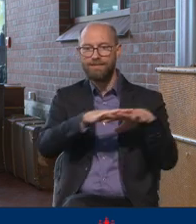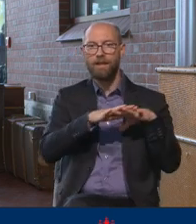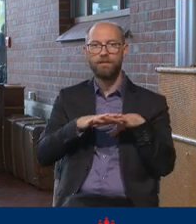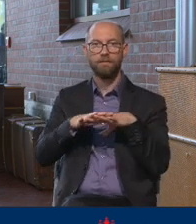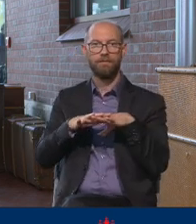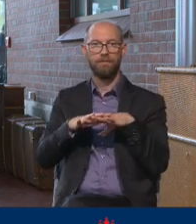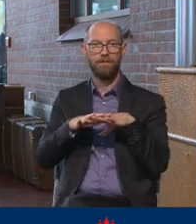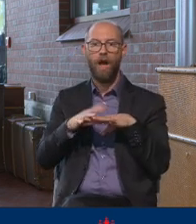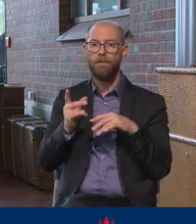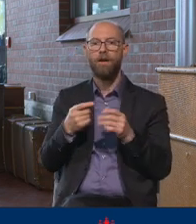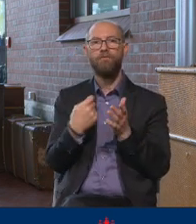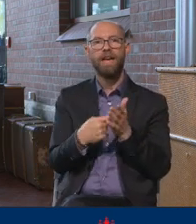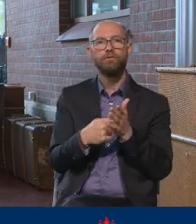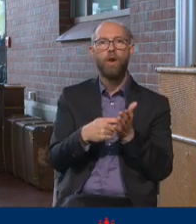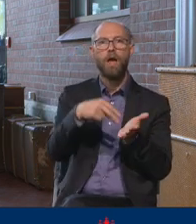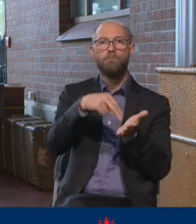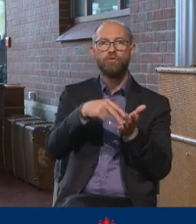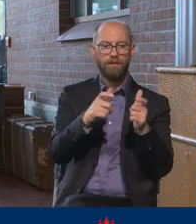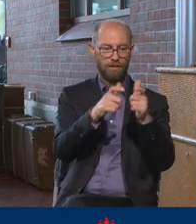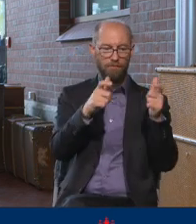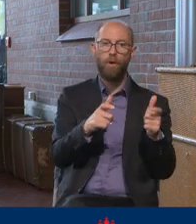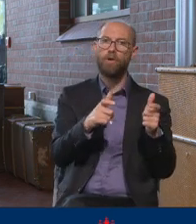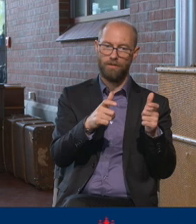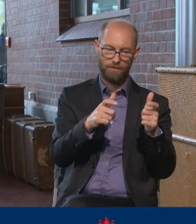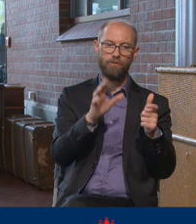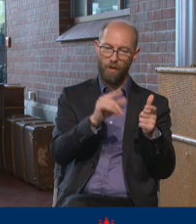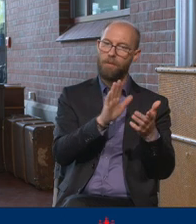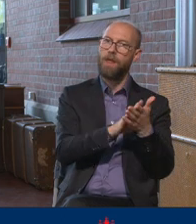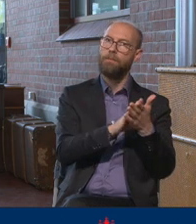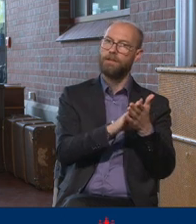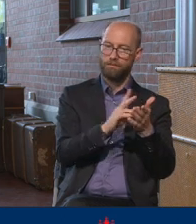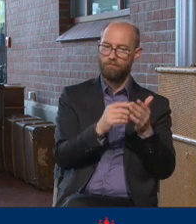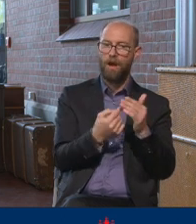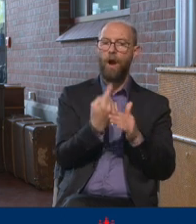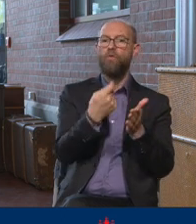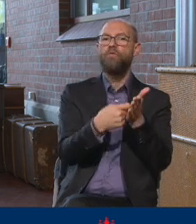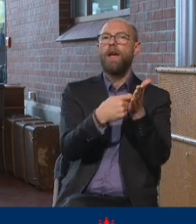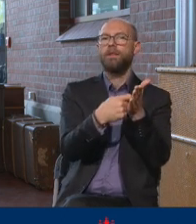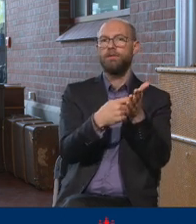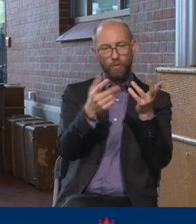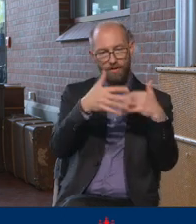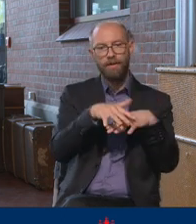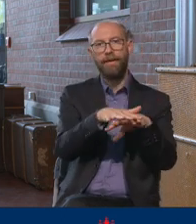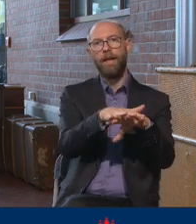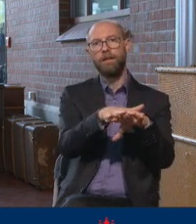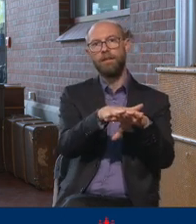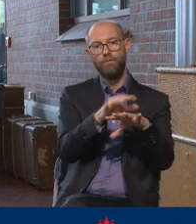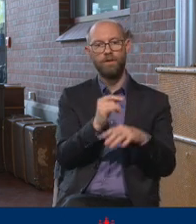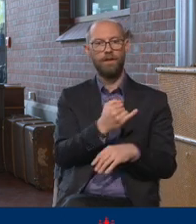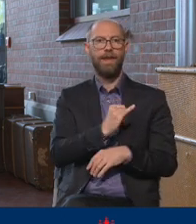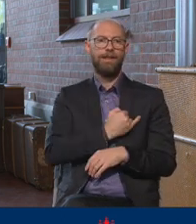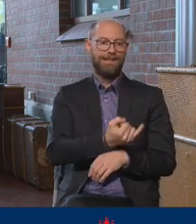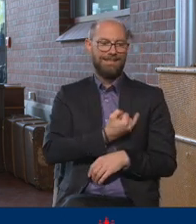bestandsgebäude in diesen gebieten integrieren und bewahren und aufwerten damit eben die identität der jeweiligen orte